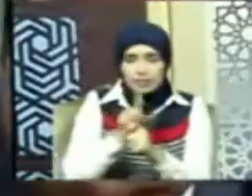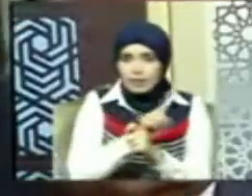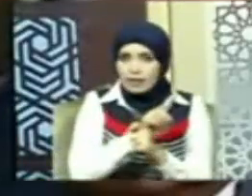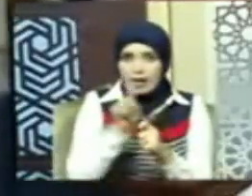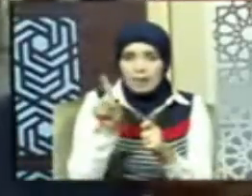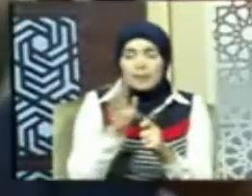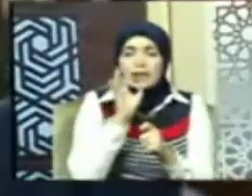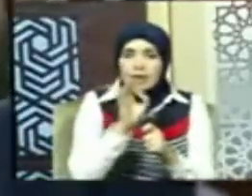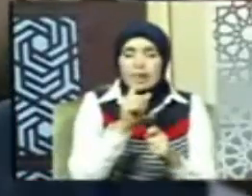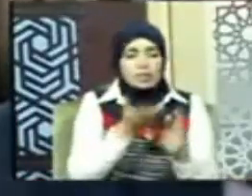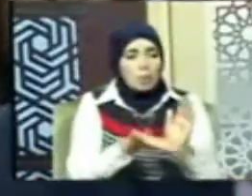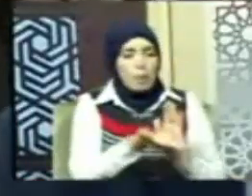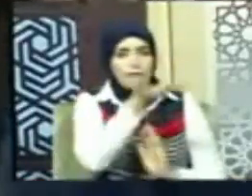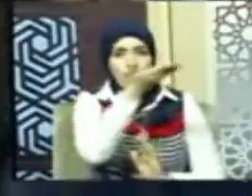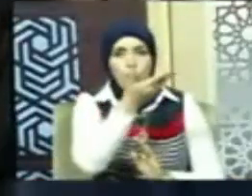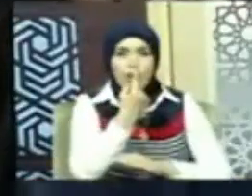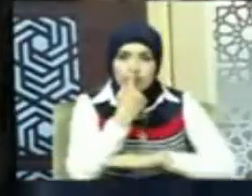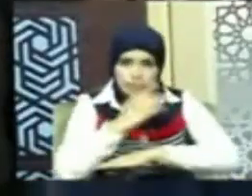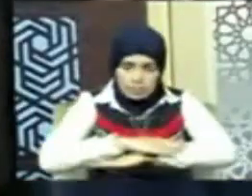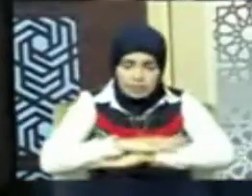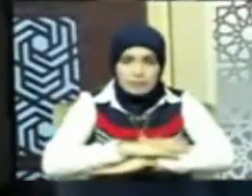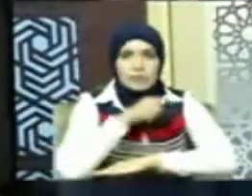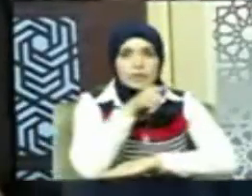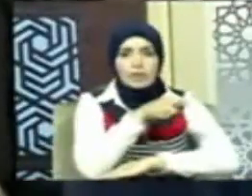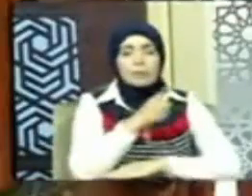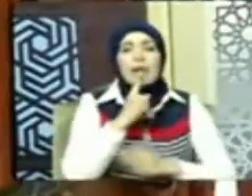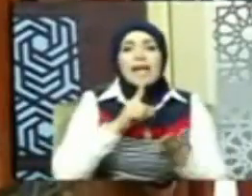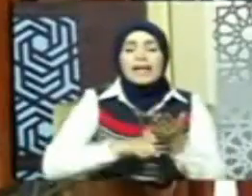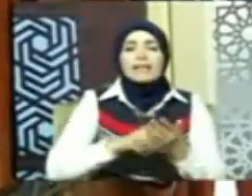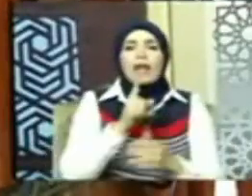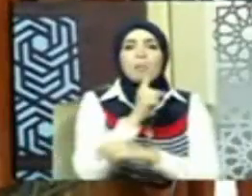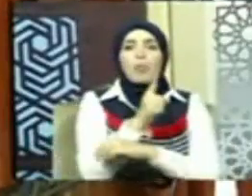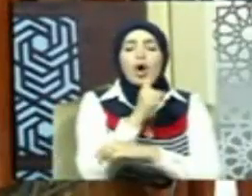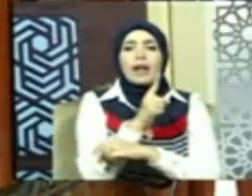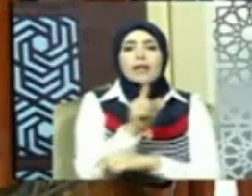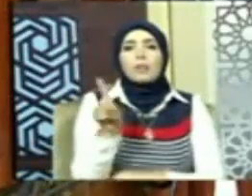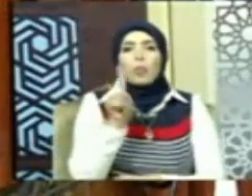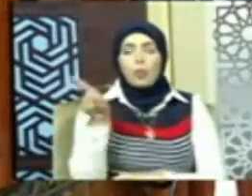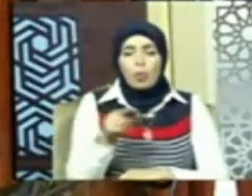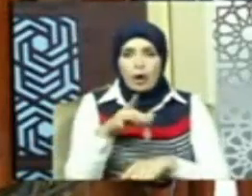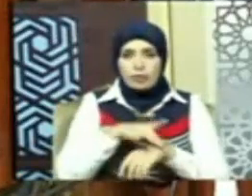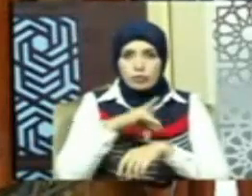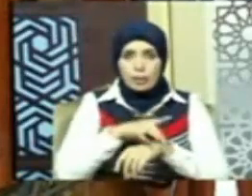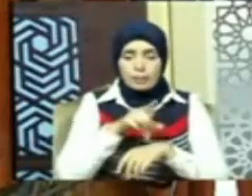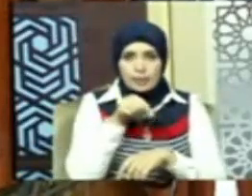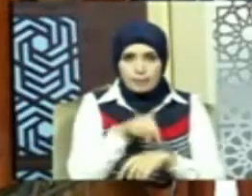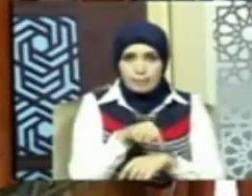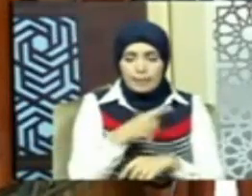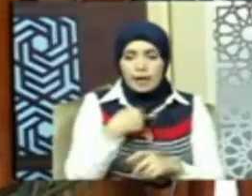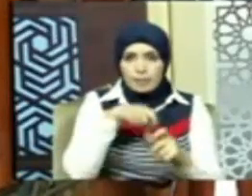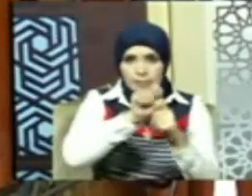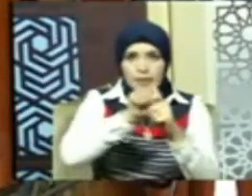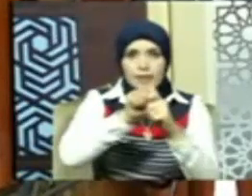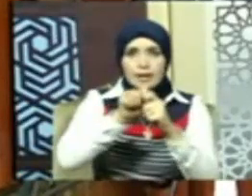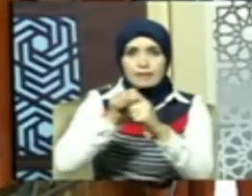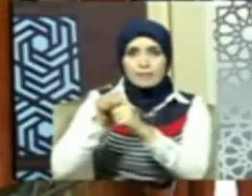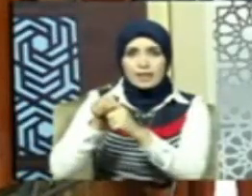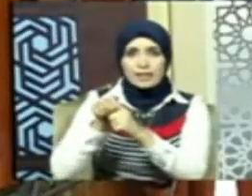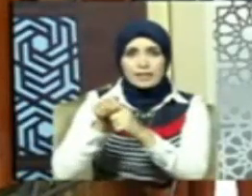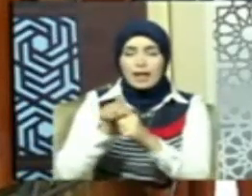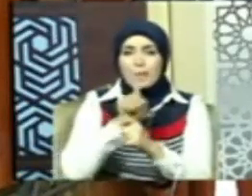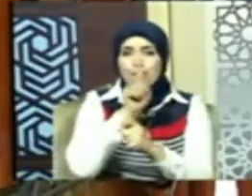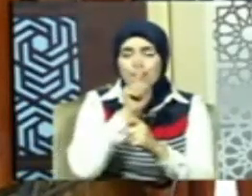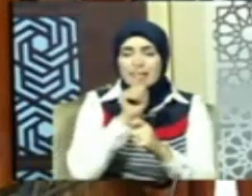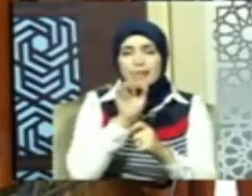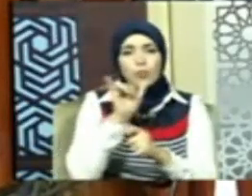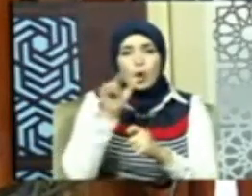يقاما، إن المعلم والطبيب كليهما لا ينصحان إذا هما لم